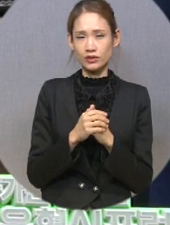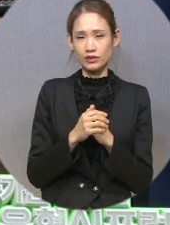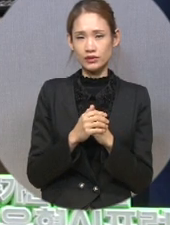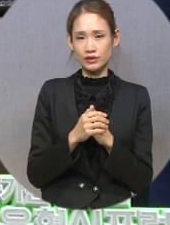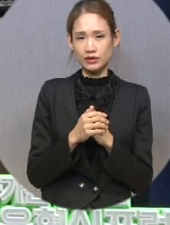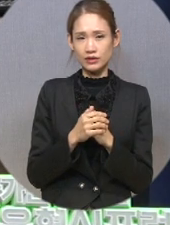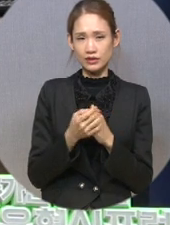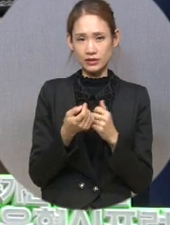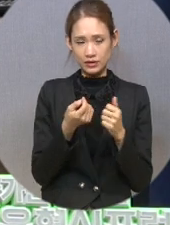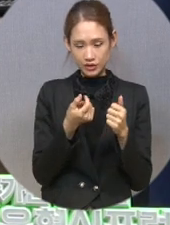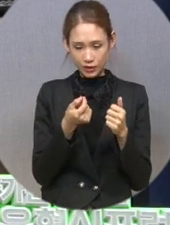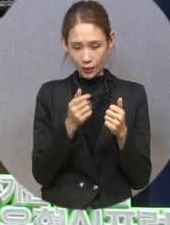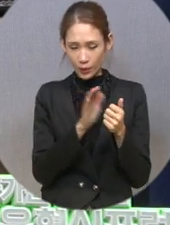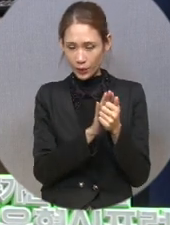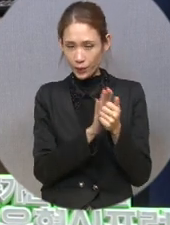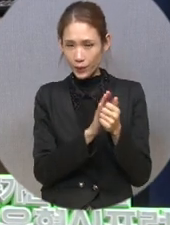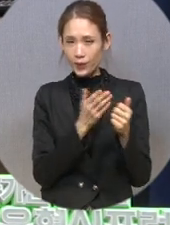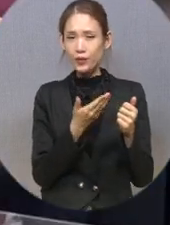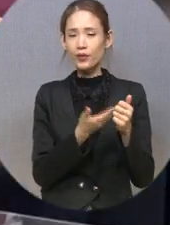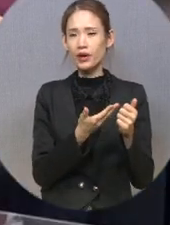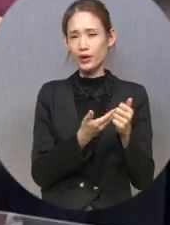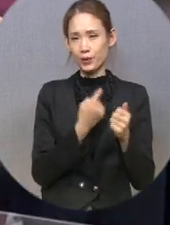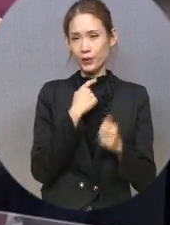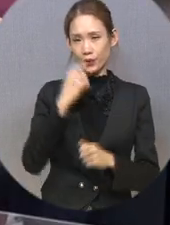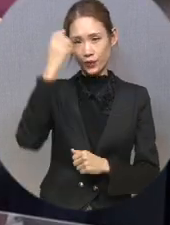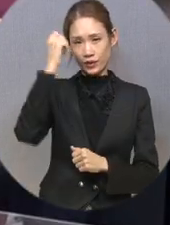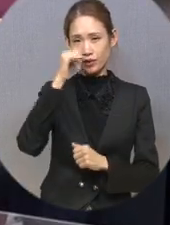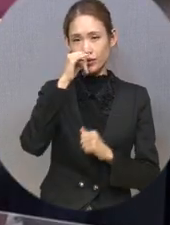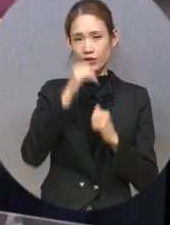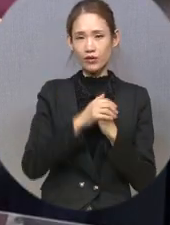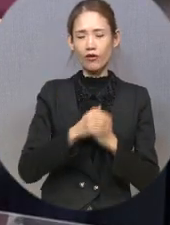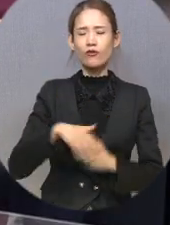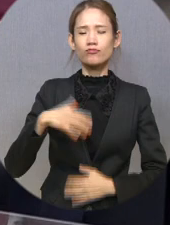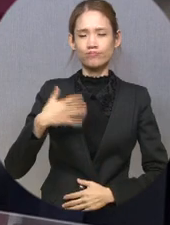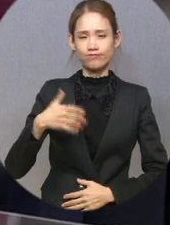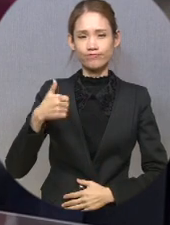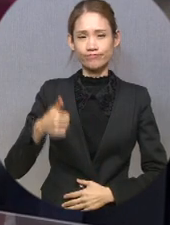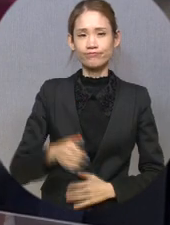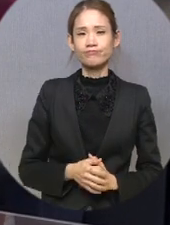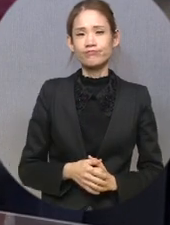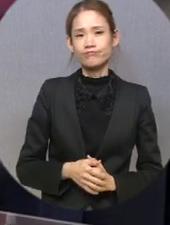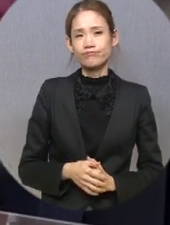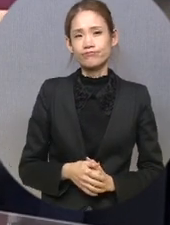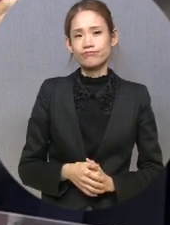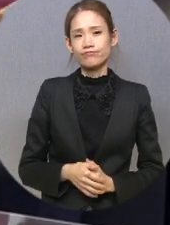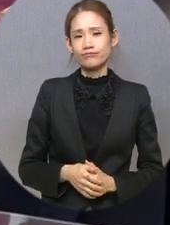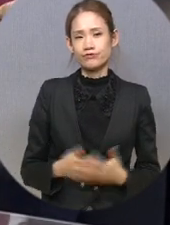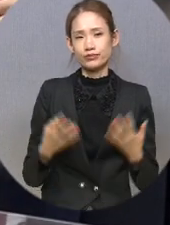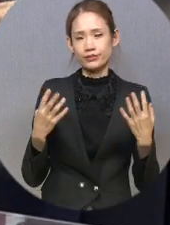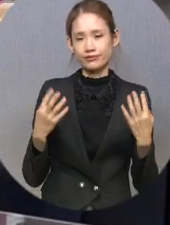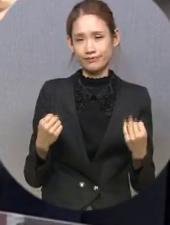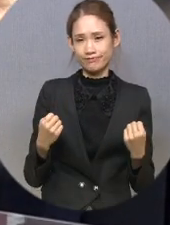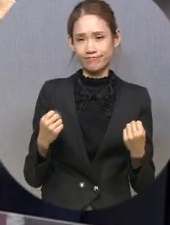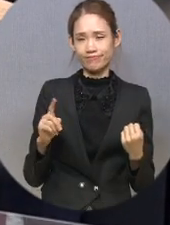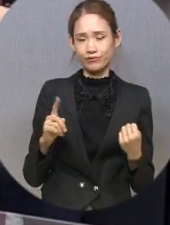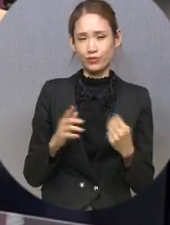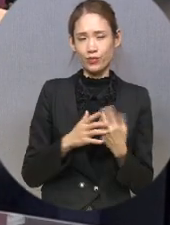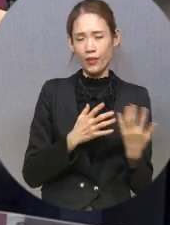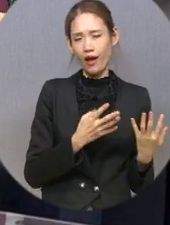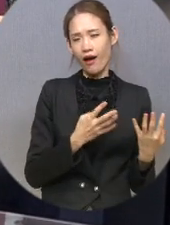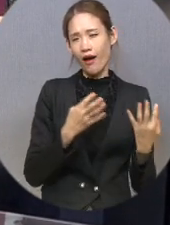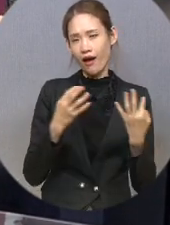이모저모로 살피고 도와줬던 기억이 있습니다. 예, 대단하십니다. 사실 많은 그